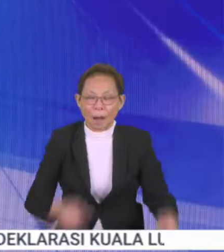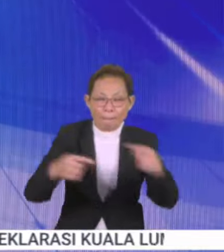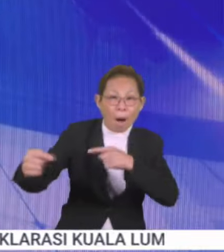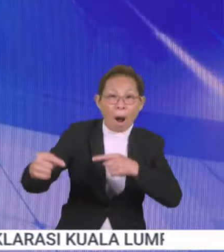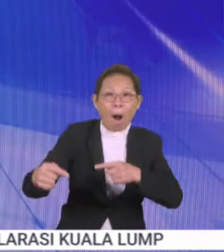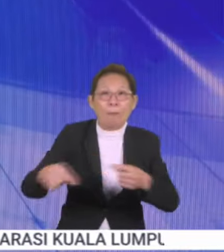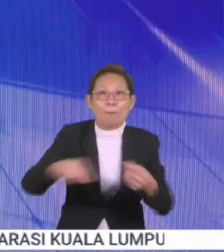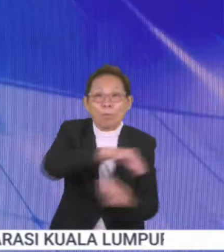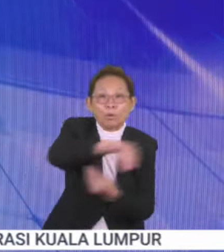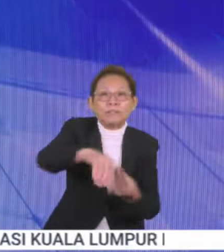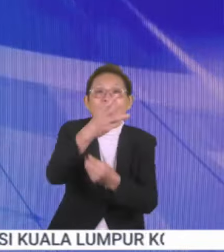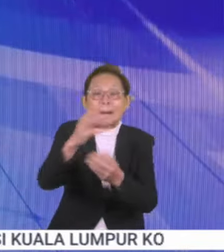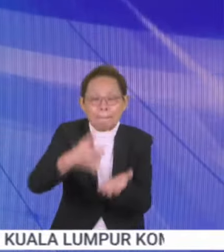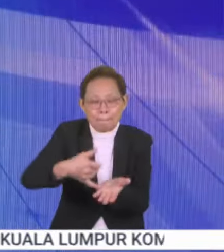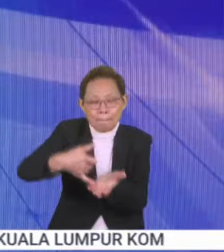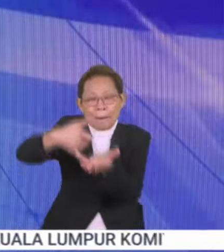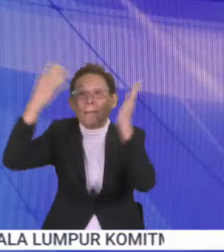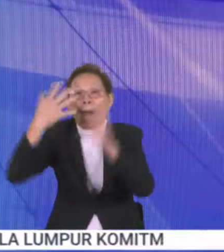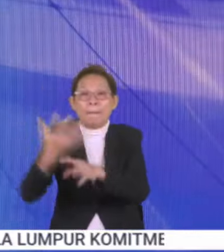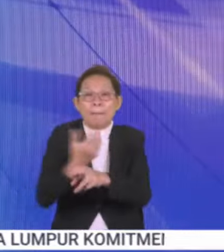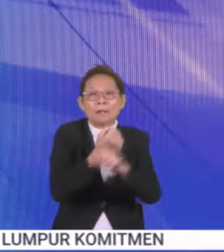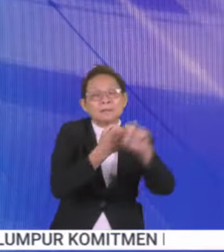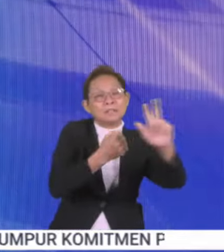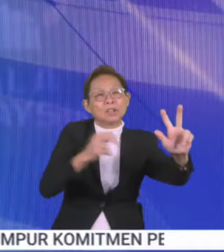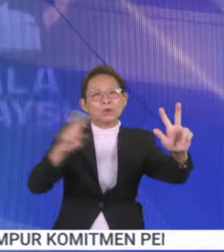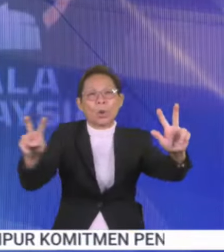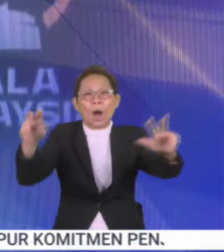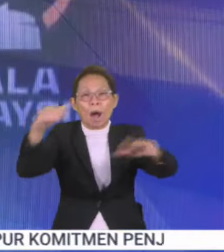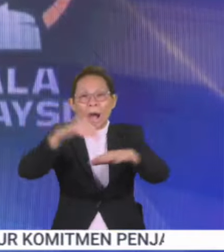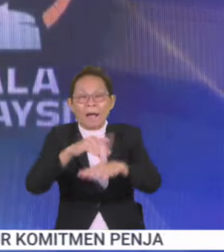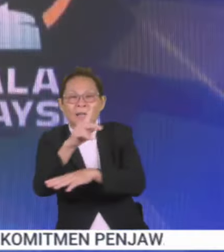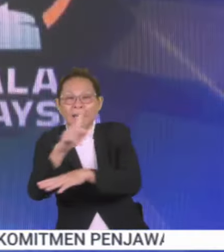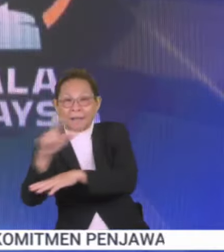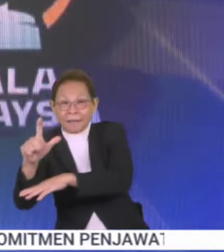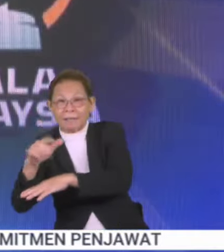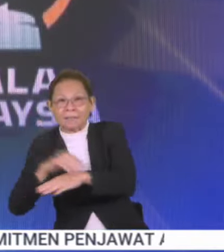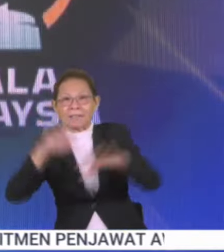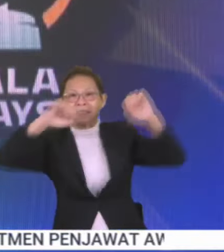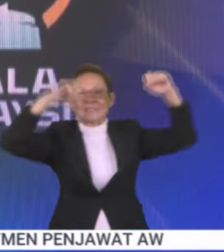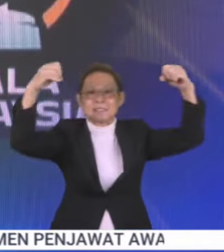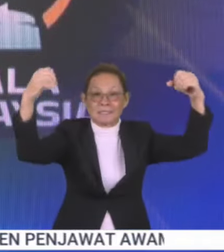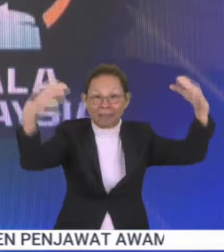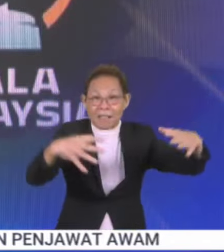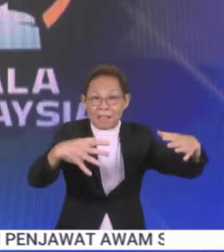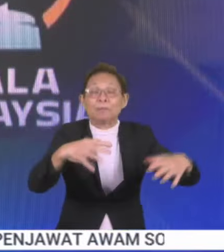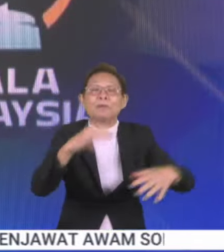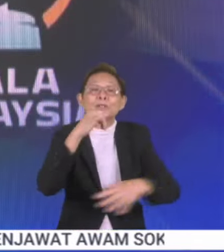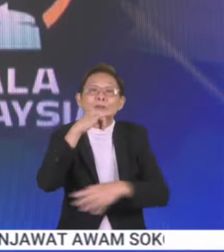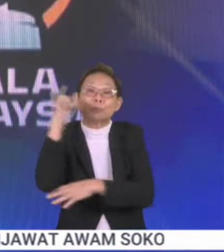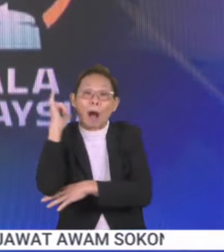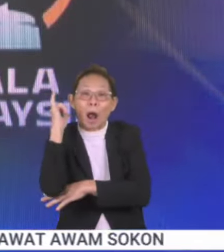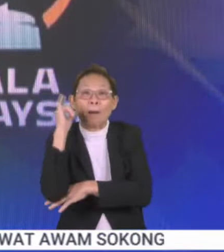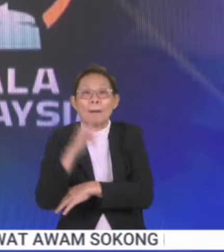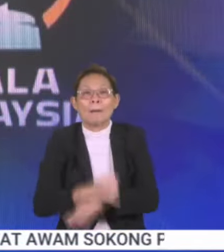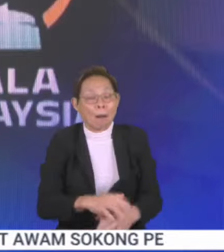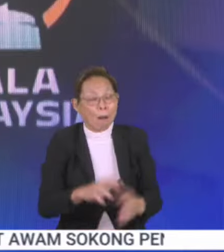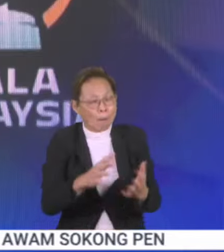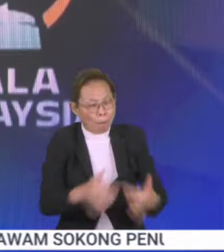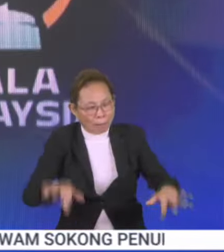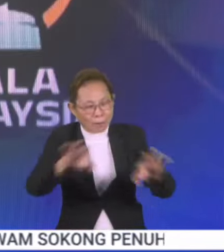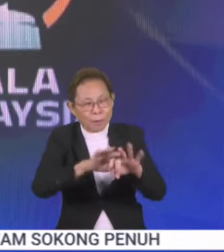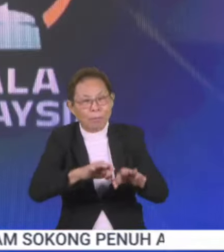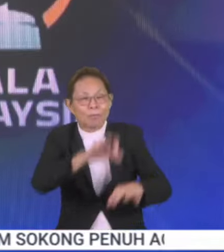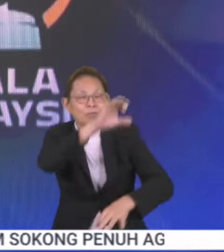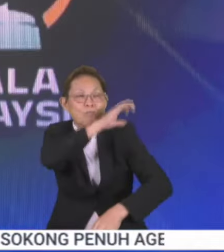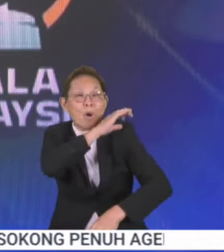Aksi pusingan 16 Piala Malaysia, kemenangan 3-2 ke atas KL City di Stadium Darul Aman malam tadi amat bermakna buat